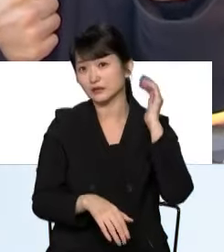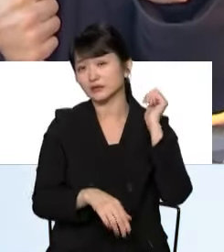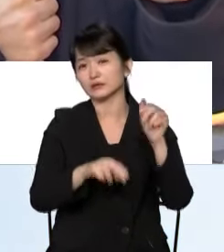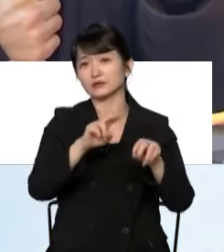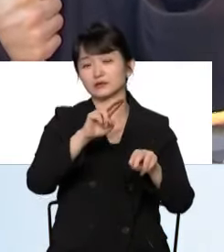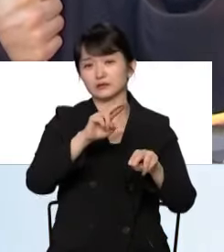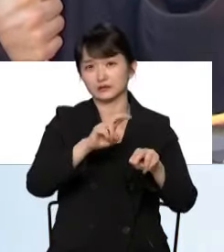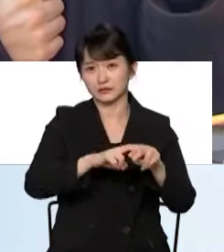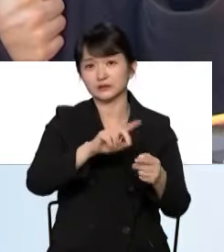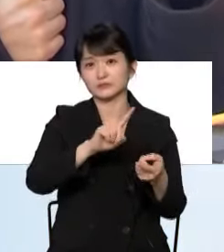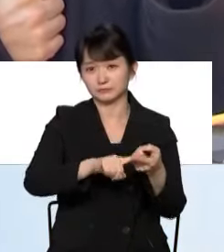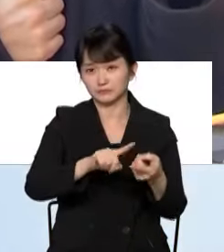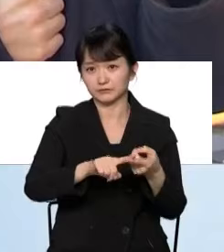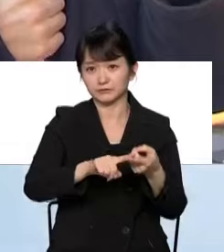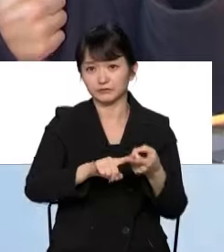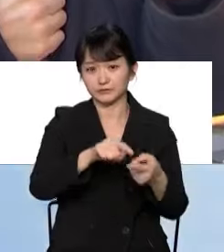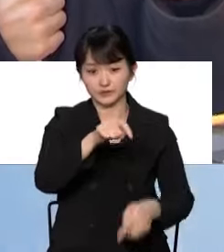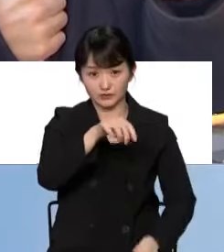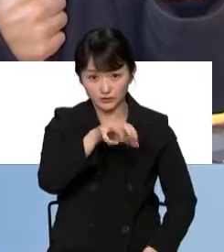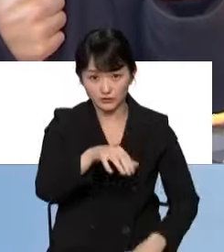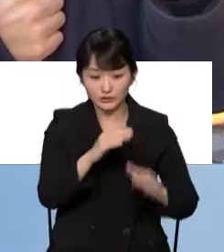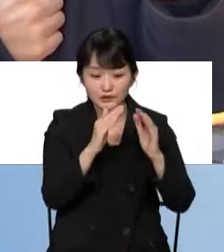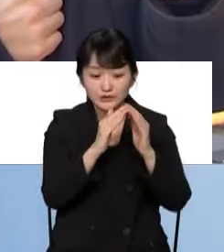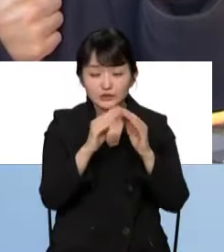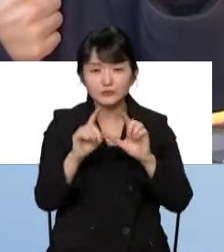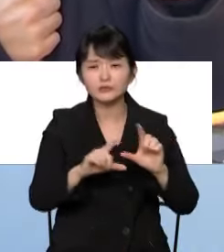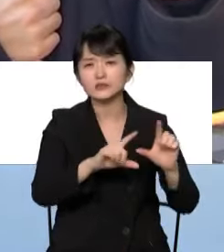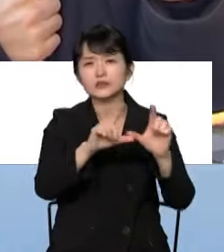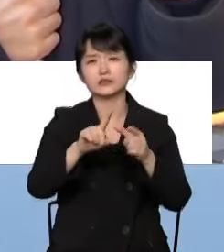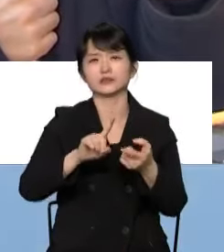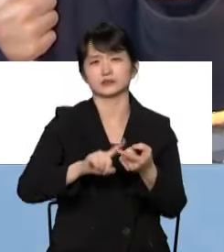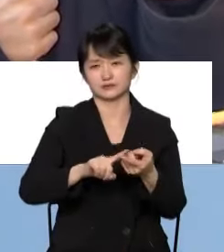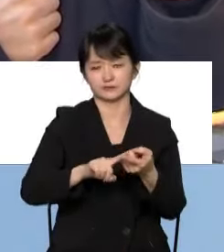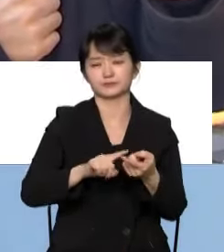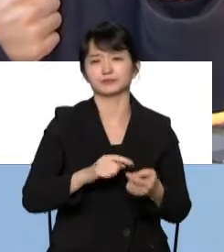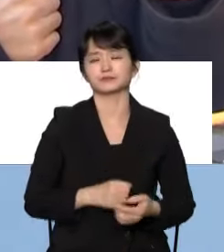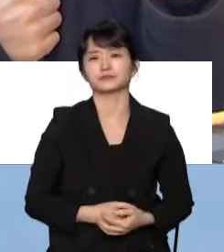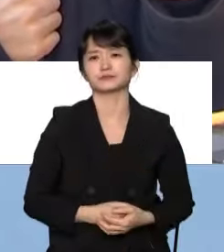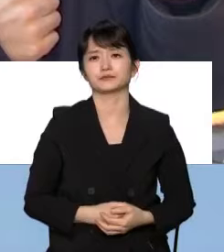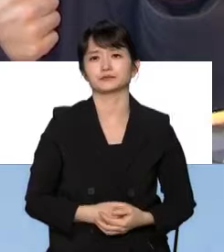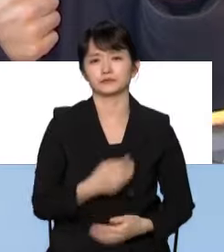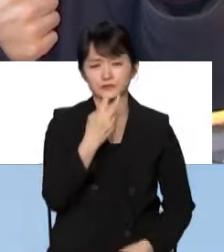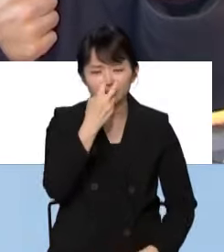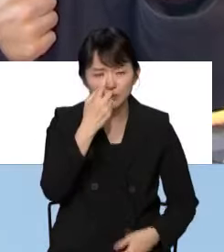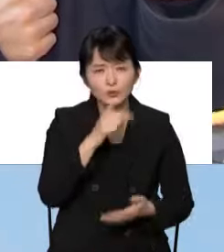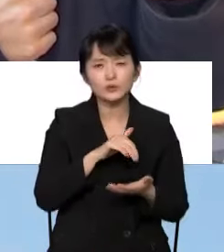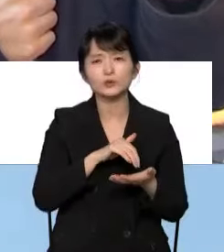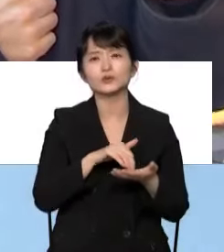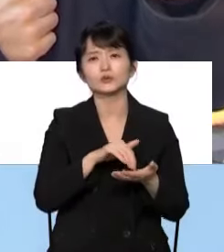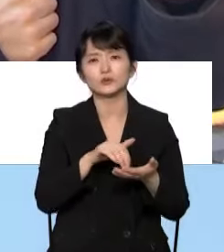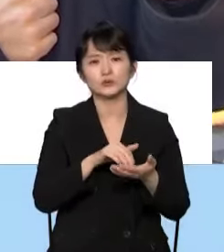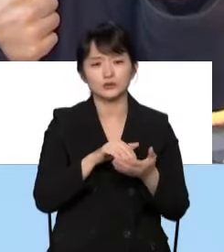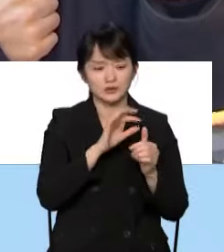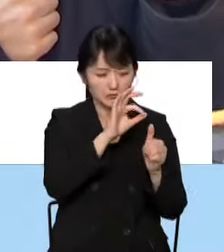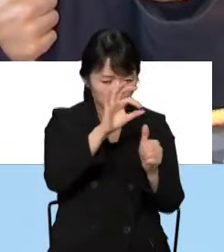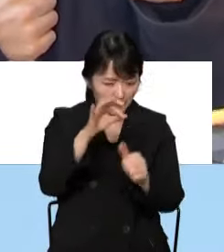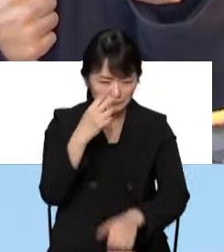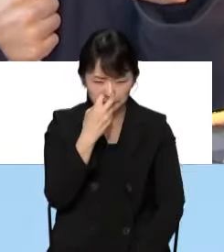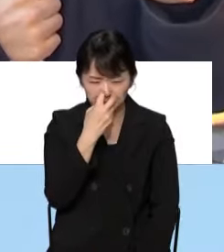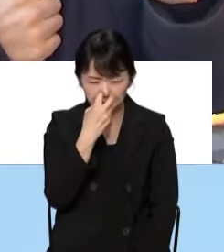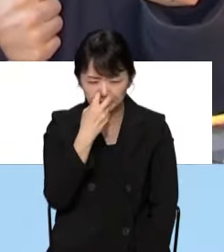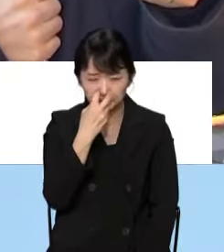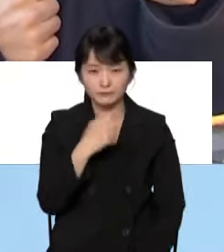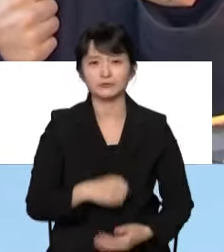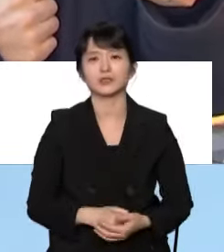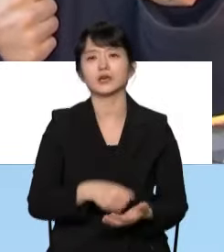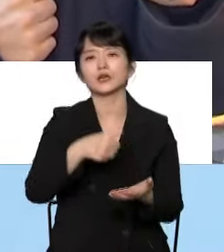유지하는 만큼 이곳 한남동에 있는 관저 생활도 그대로 유지가 됩니다. 그래서 경호 인력도 이곳을 지킬 것으로 보입니다. 이